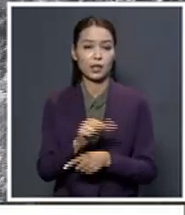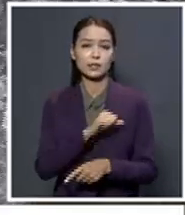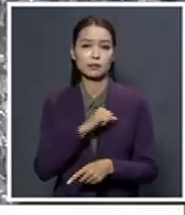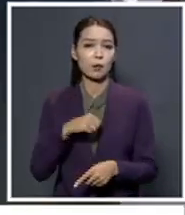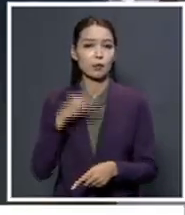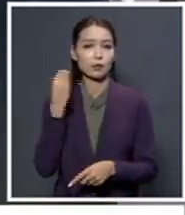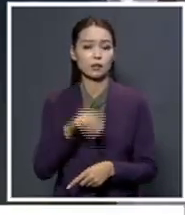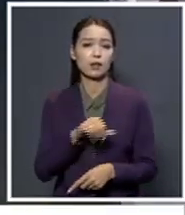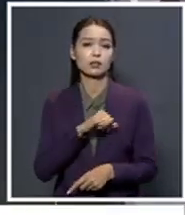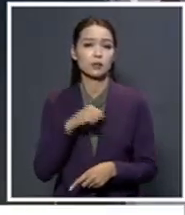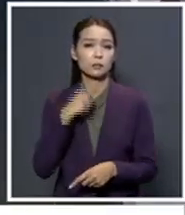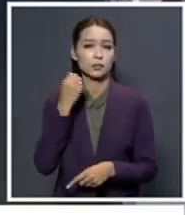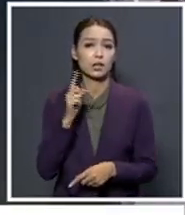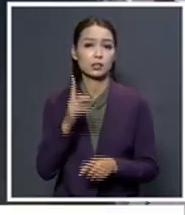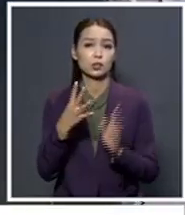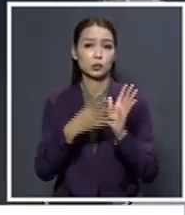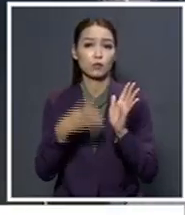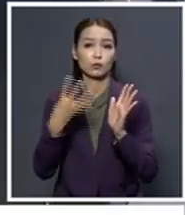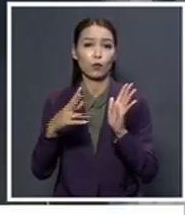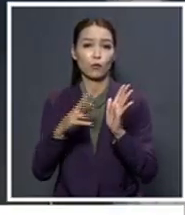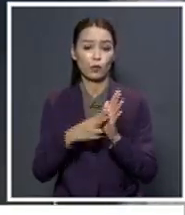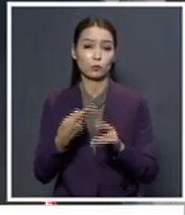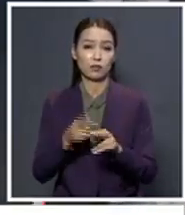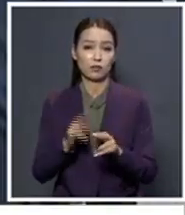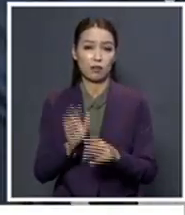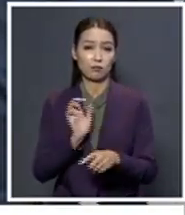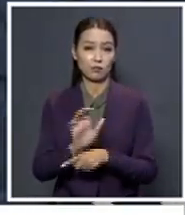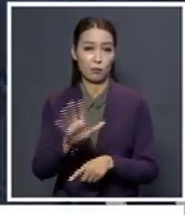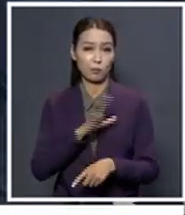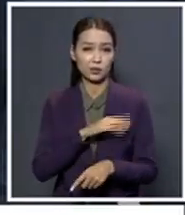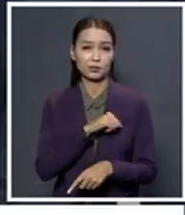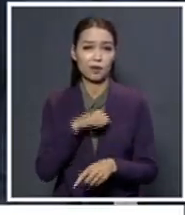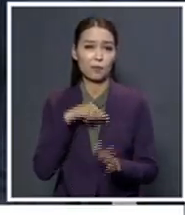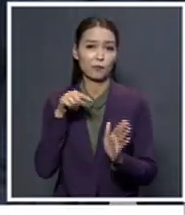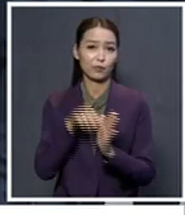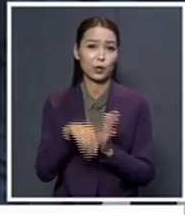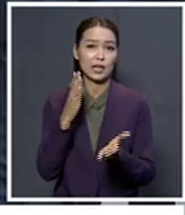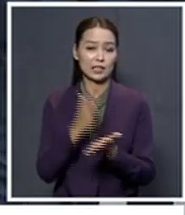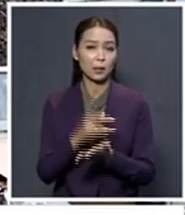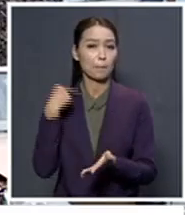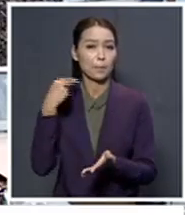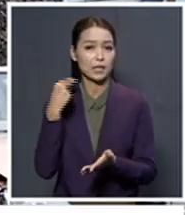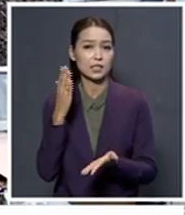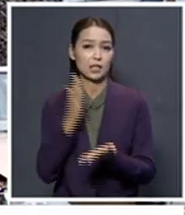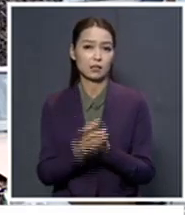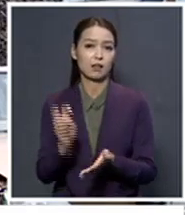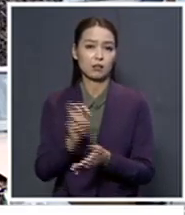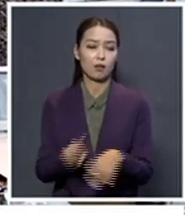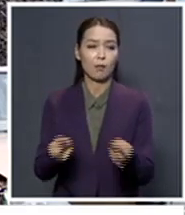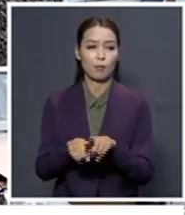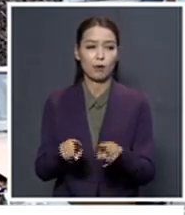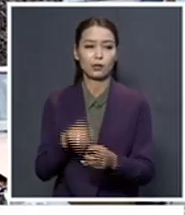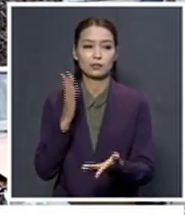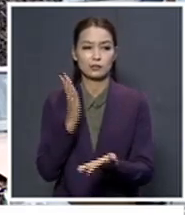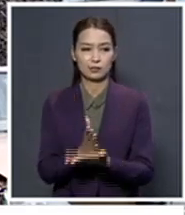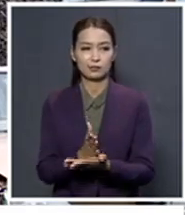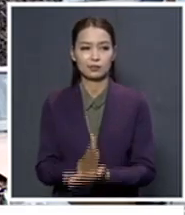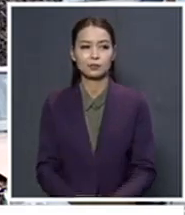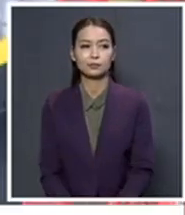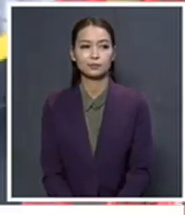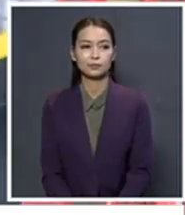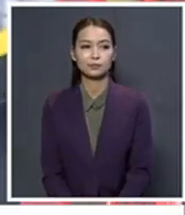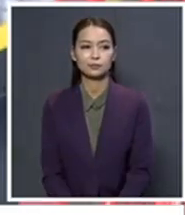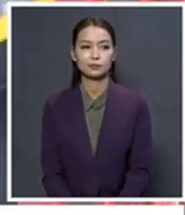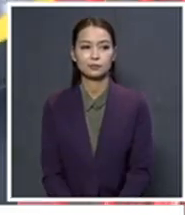көнесі 1948 жылы шығарылыпты. Тіпті арасында президент мінген көлік терге ұқсастары да бар болып шықты.